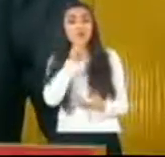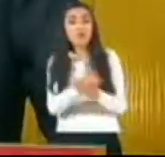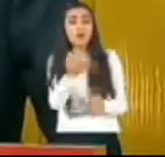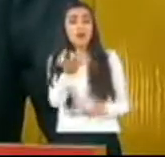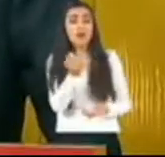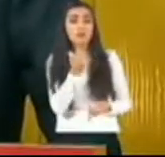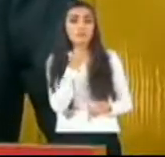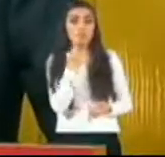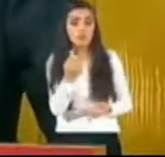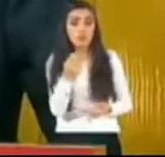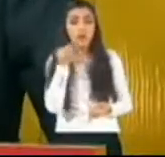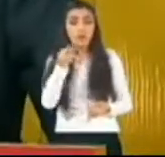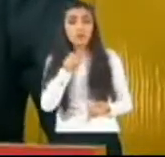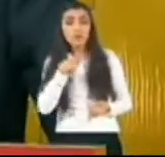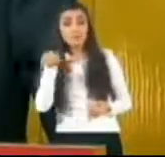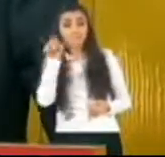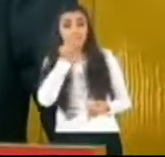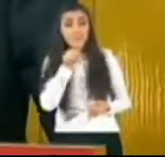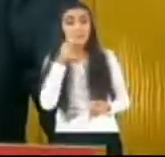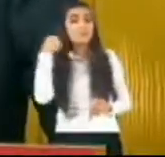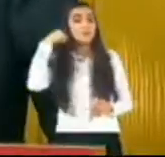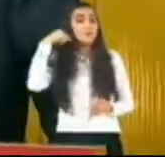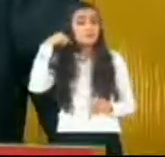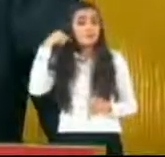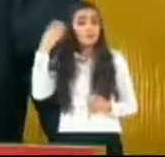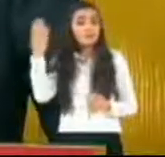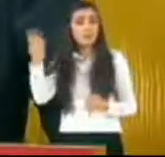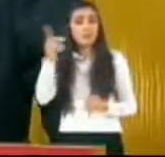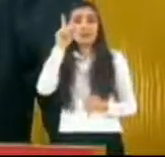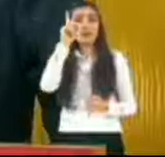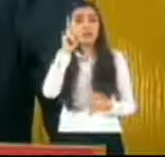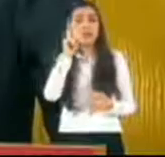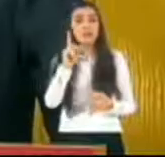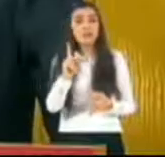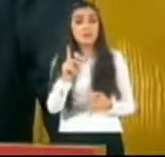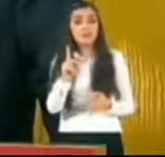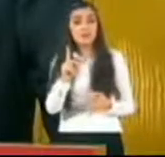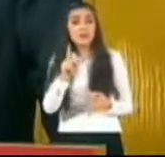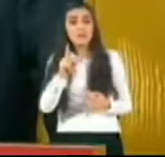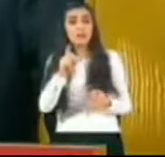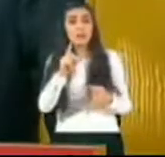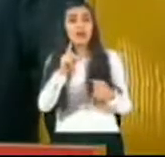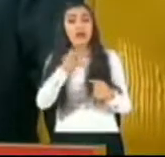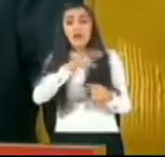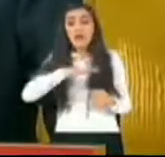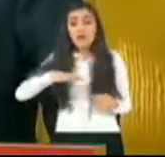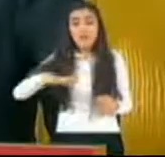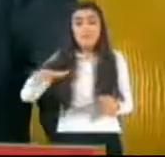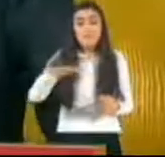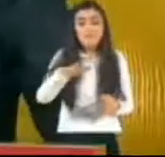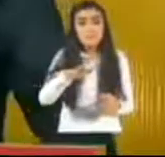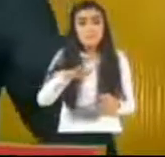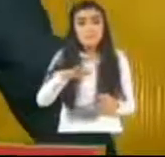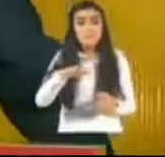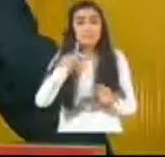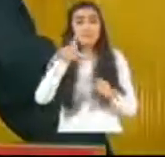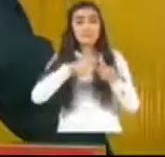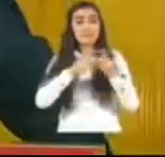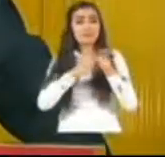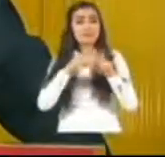alınmıştır. Buna göre Suriye'nin İdlib vilayetinin tamamı,